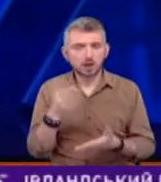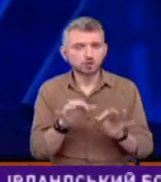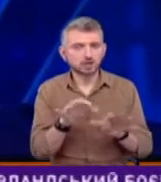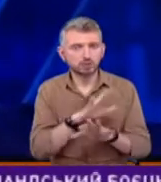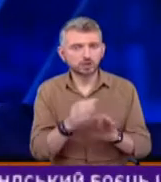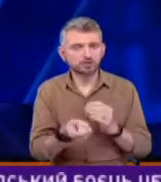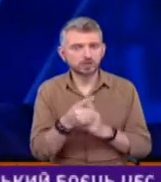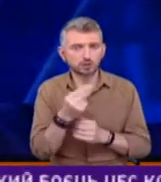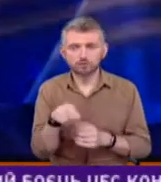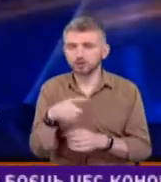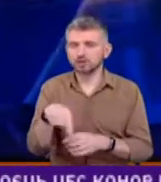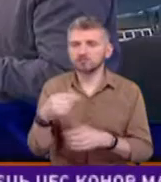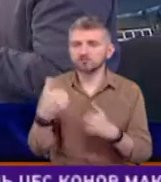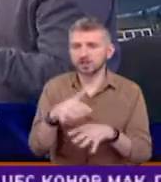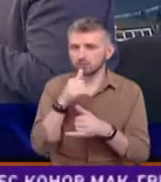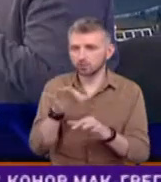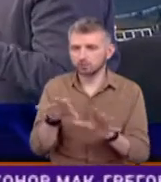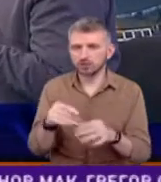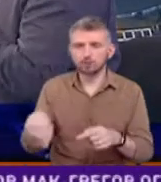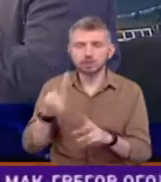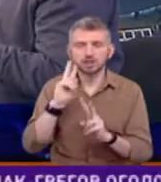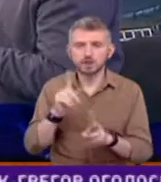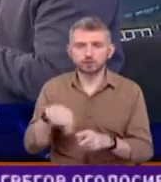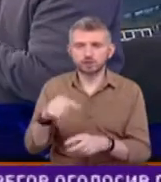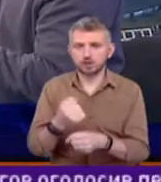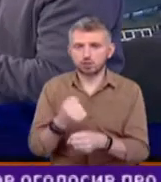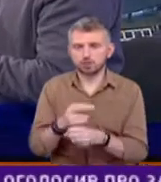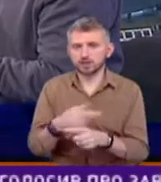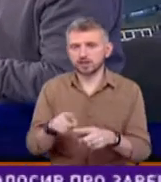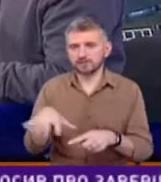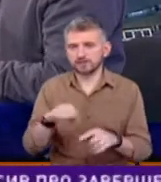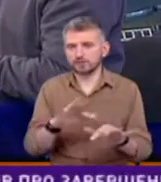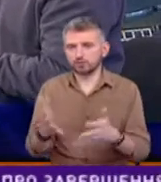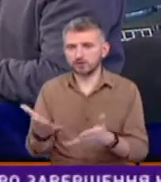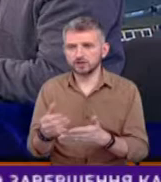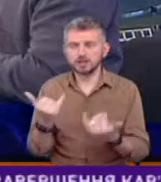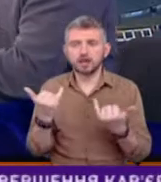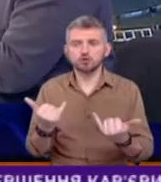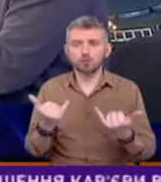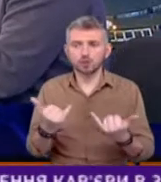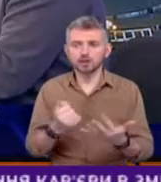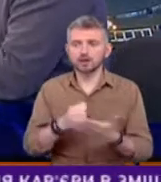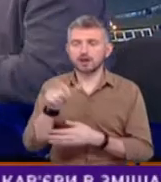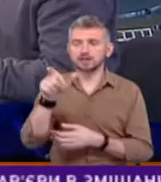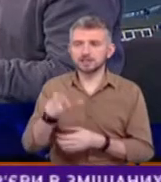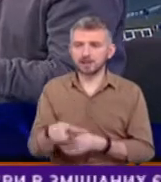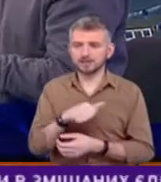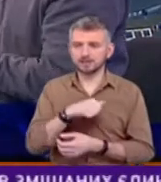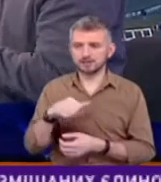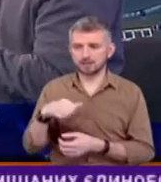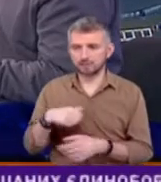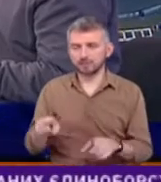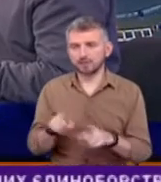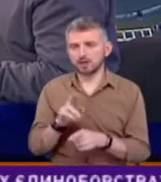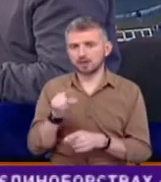пояснюють, звідки вони гроші? Вони вже не можуть пояснити. Вони взагалі не знали, що вони роблять і як це все відбувається. І на сьогодні кандидат сам, ну так